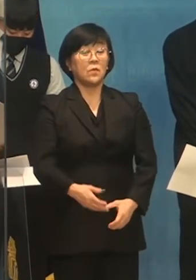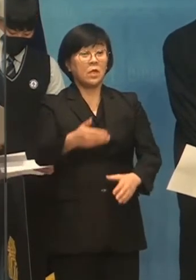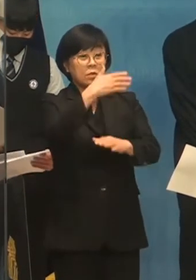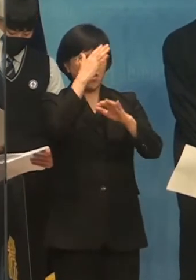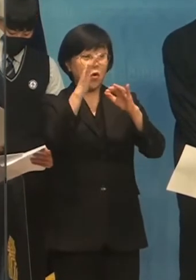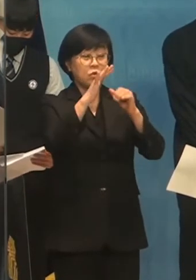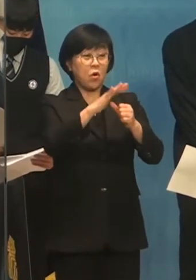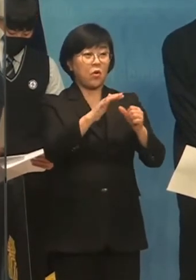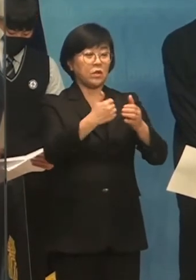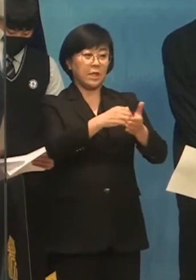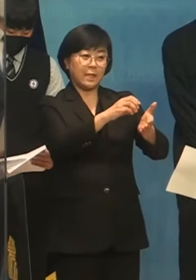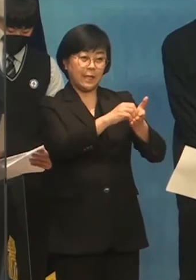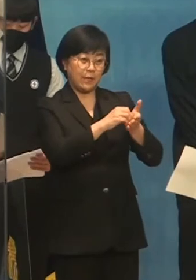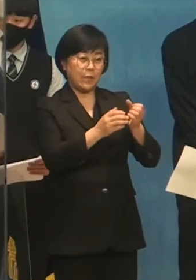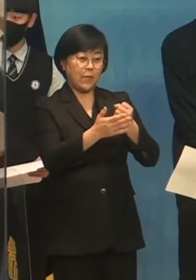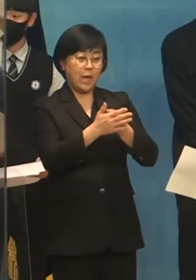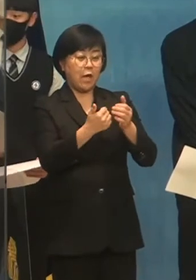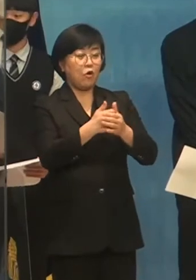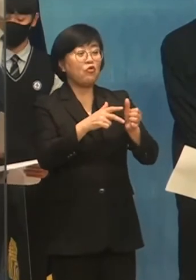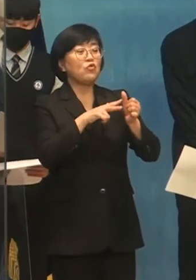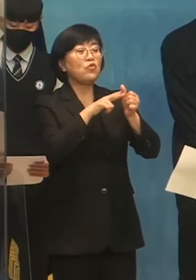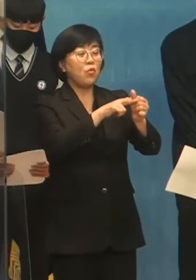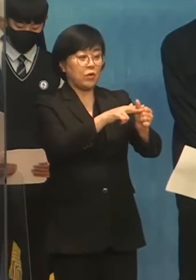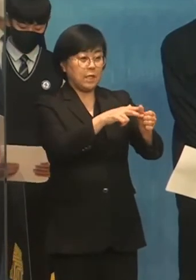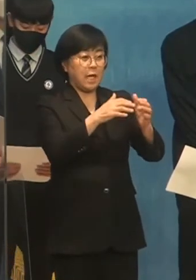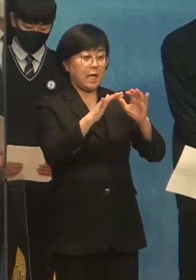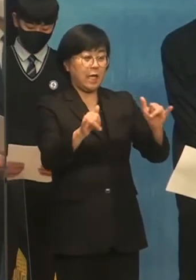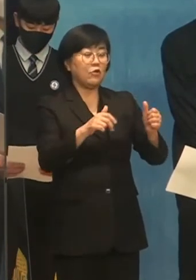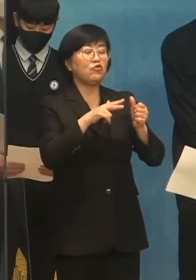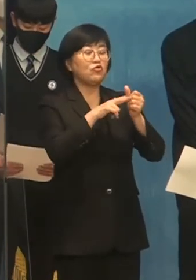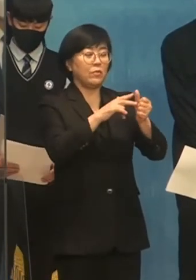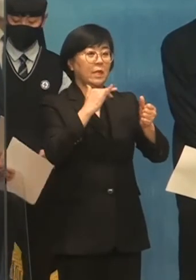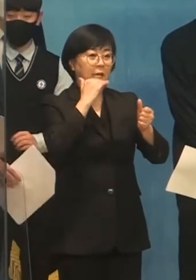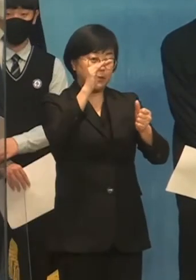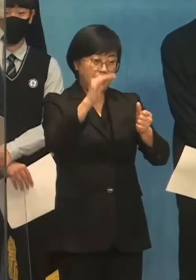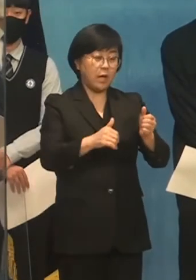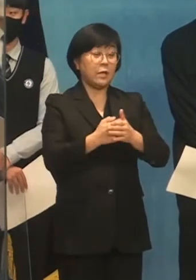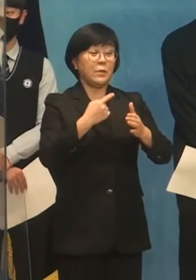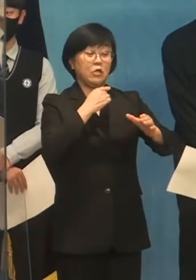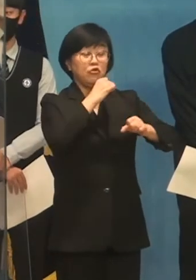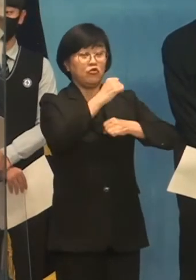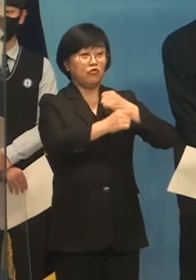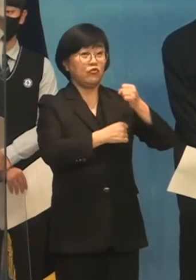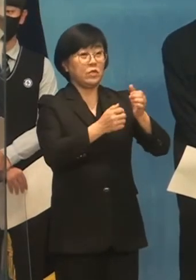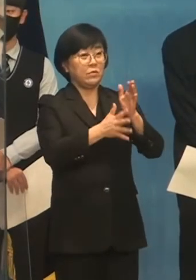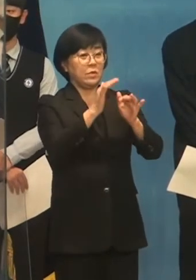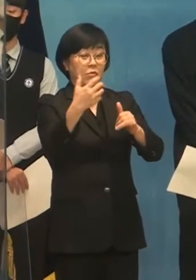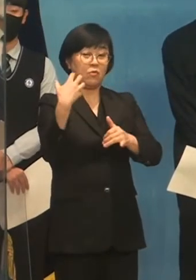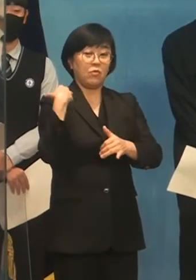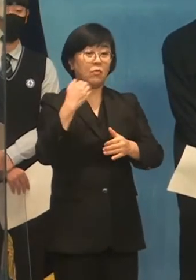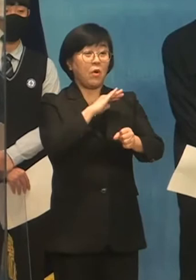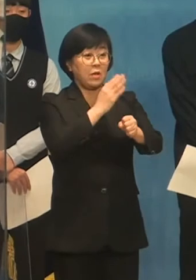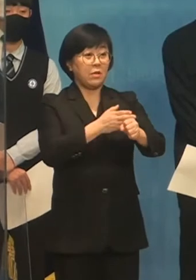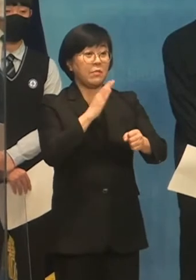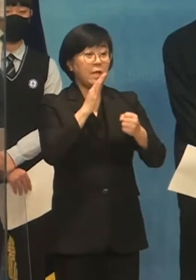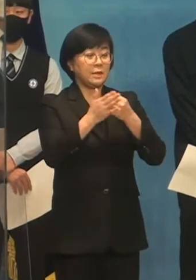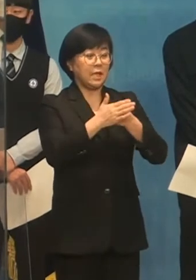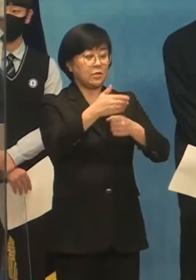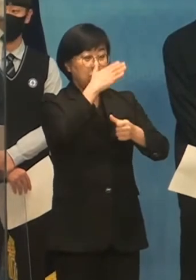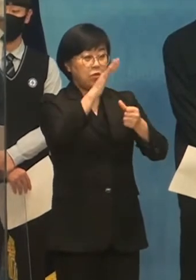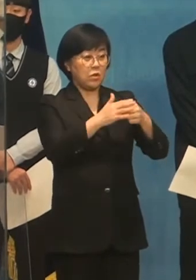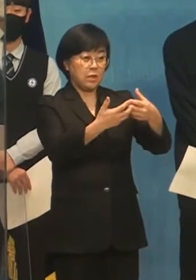청소년의 정당 가입 연령과 피선거권 연령 하향 조정은 민주시민으로서 누려야 할 기본 권리입니다. 이미 여러 청소년